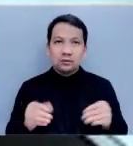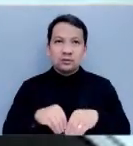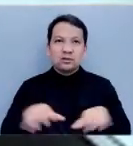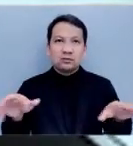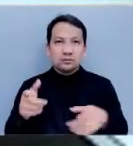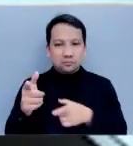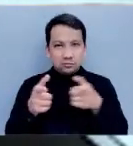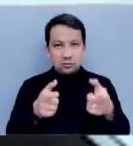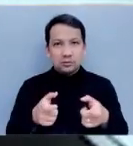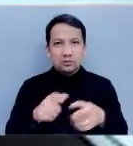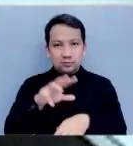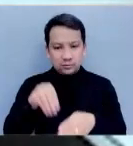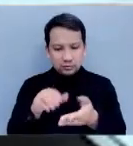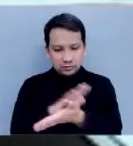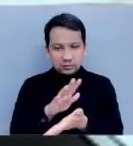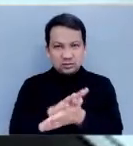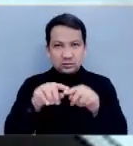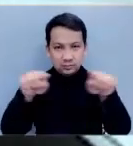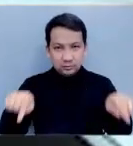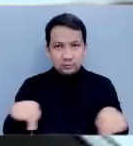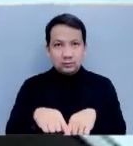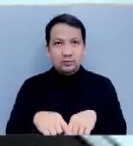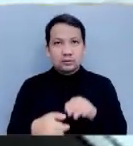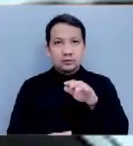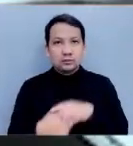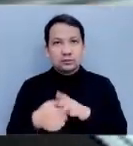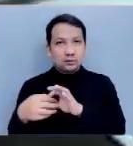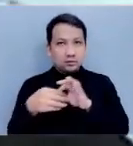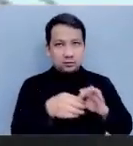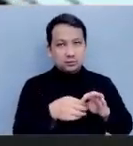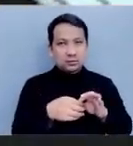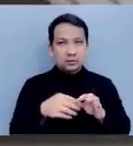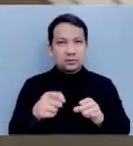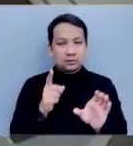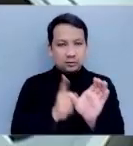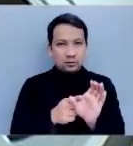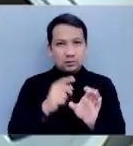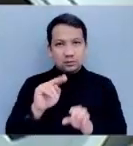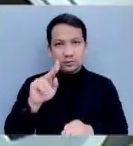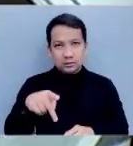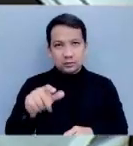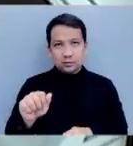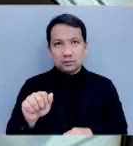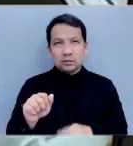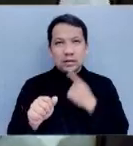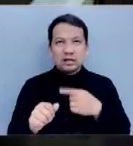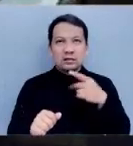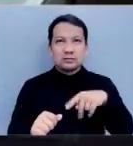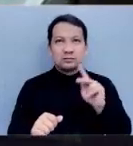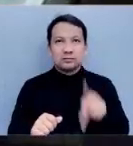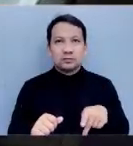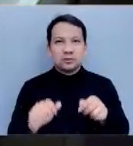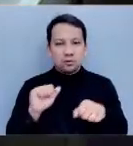pamamaril. Sa nagkalat na papel sa crime scene, pinalalabas na konektado ang mga komunistang grupo sa krimen. Pero kumbinsido ang PNP na trabaho